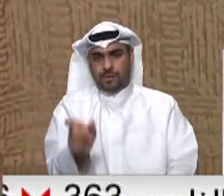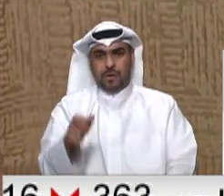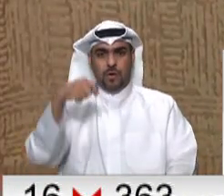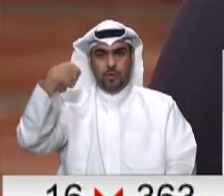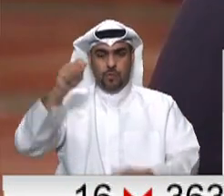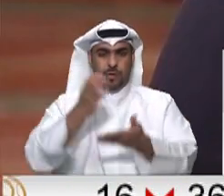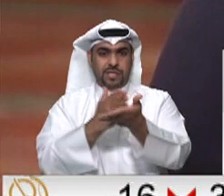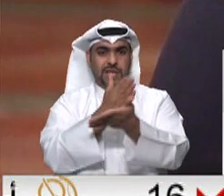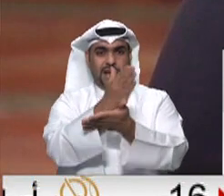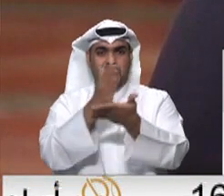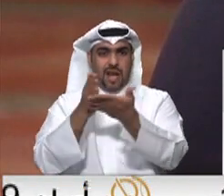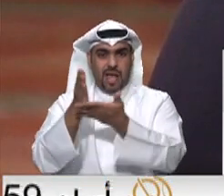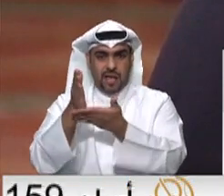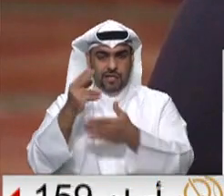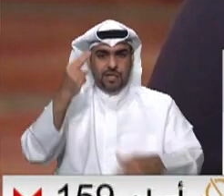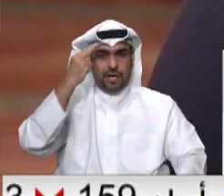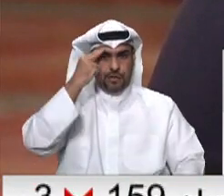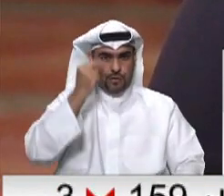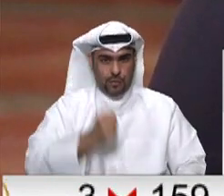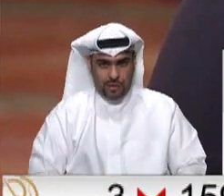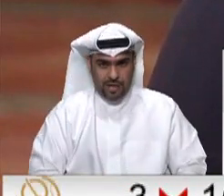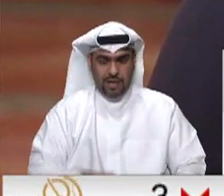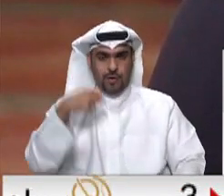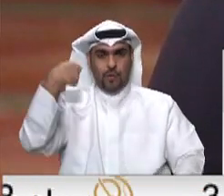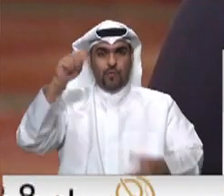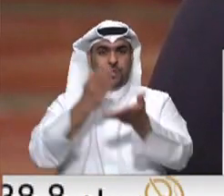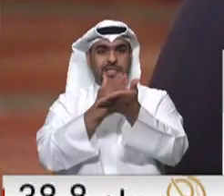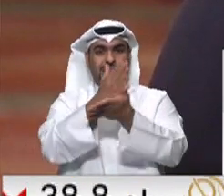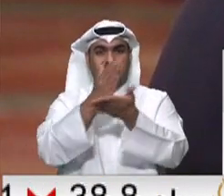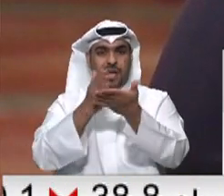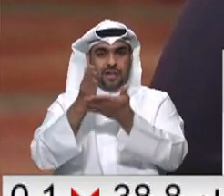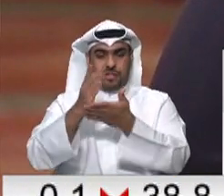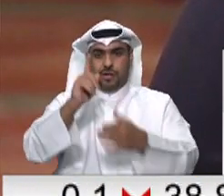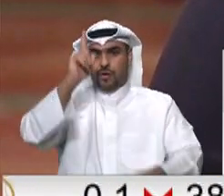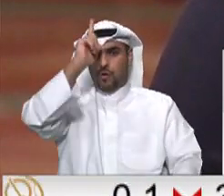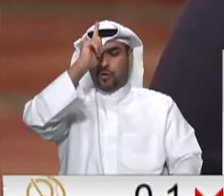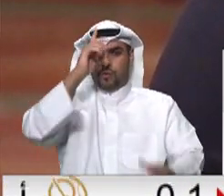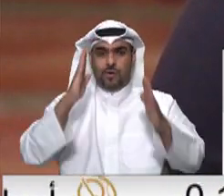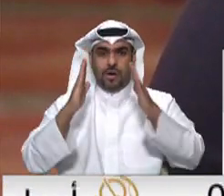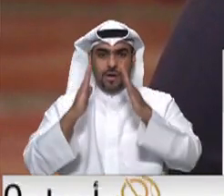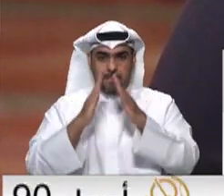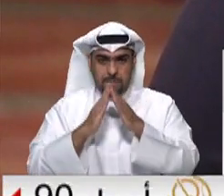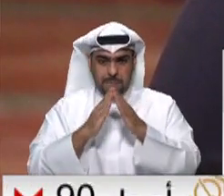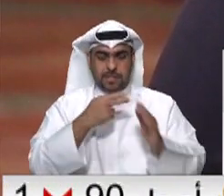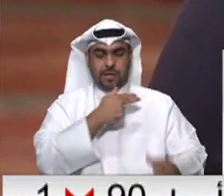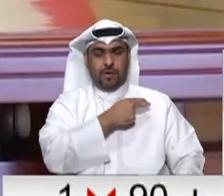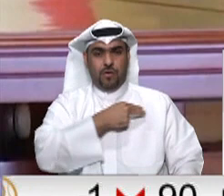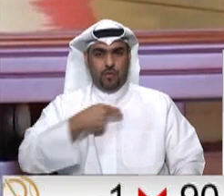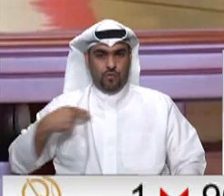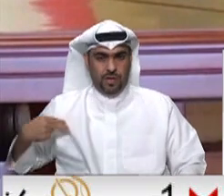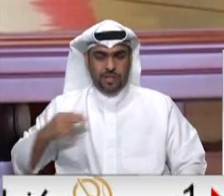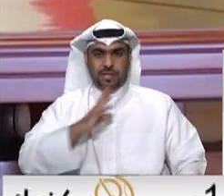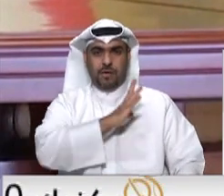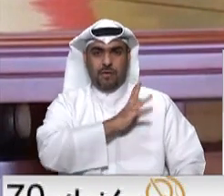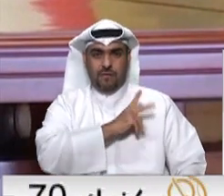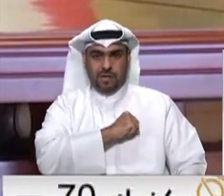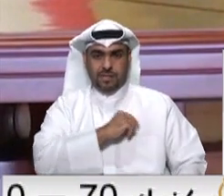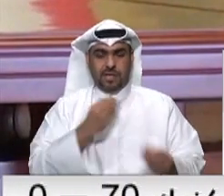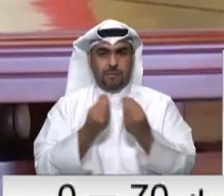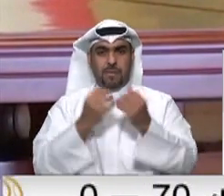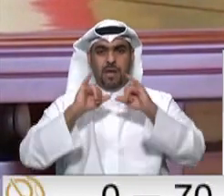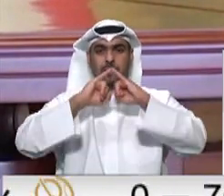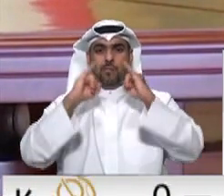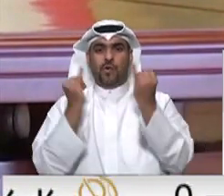أيضا وزراء خارجيات كل من الأردن ومصر وإندونيسيا وفلسطين ومسؤول من منظمة التعاون الإسلامي